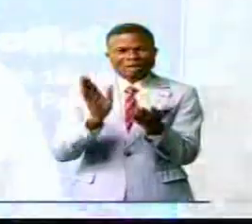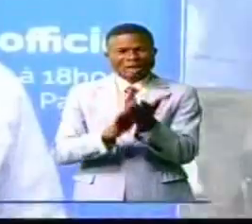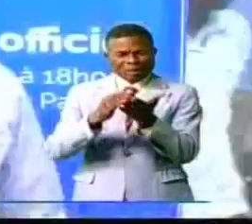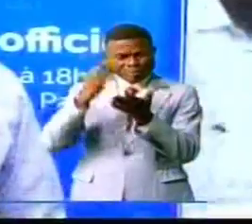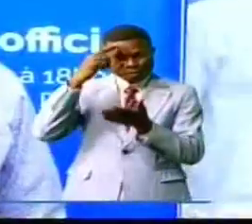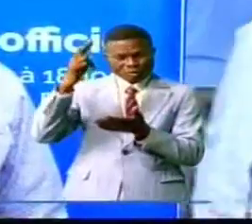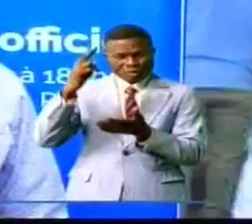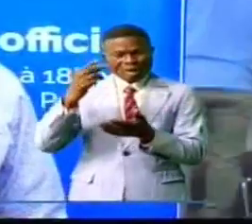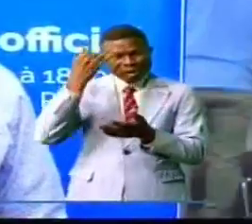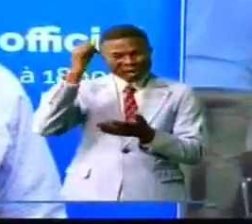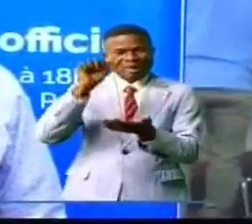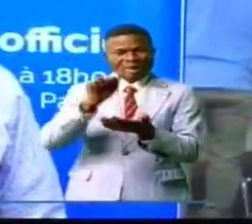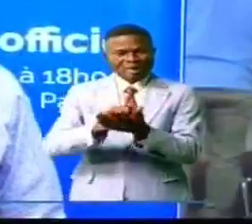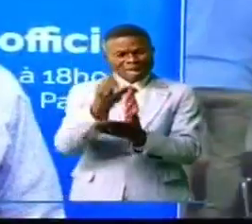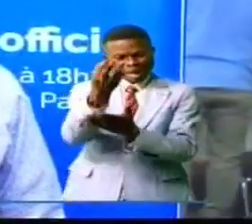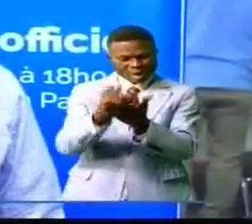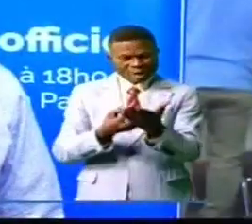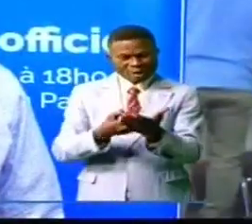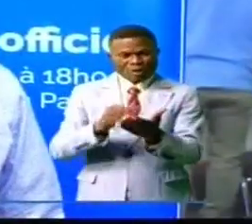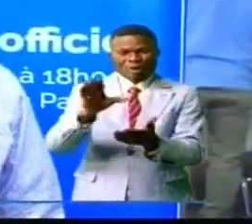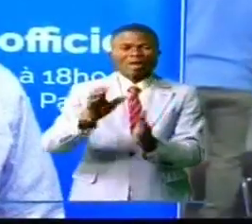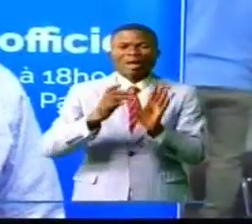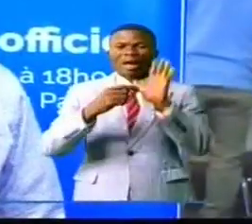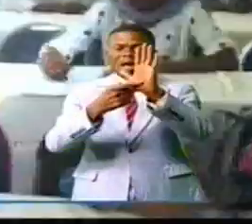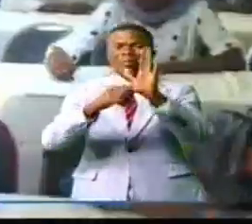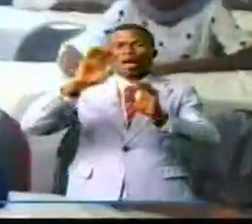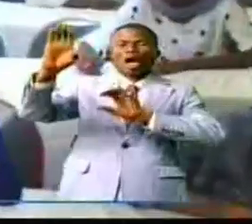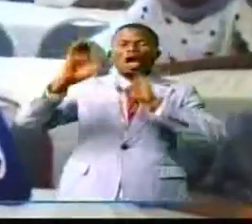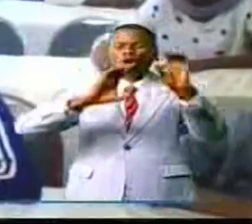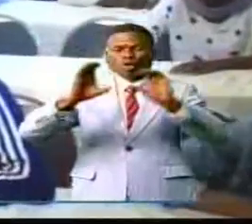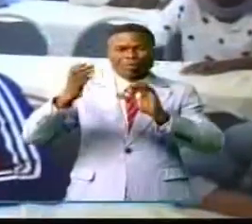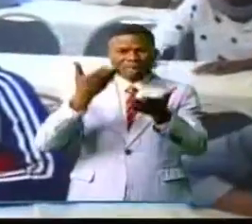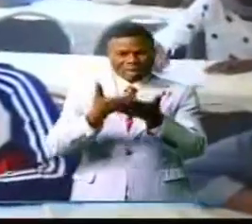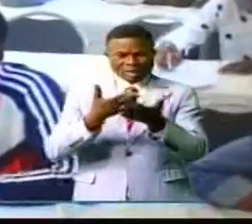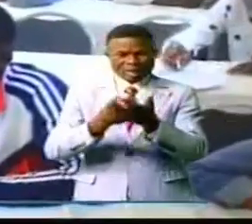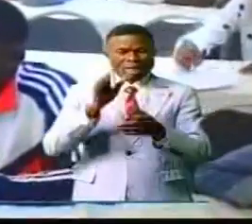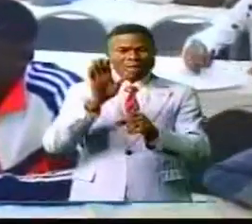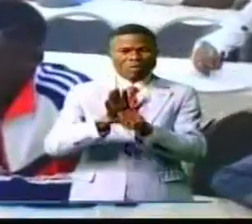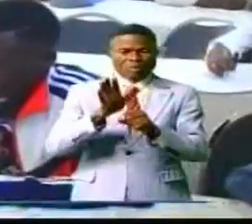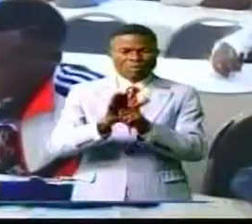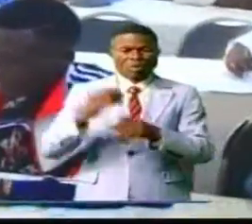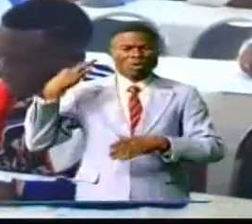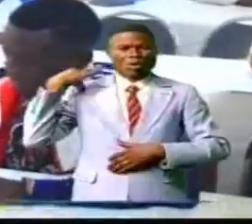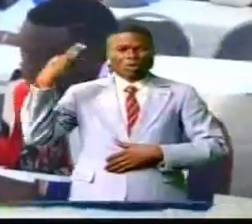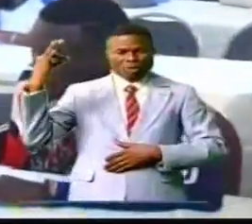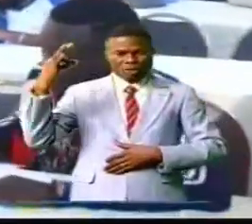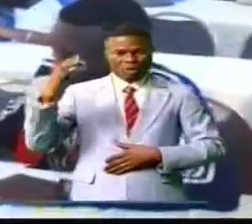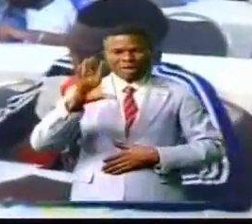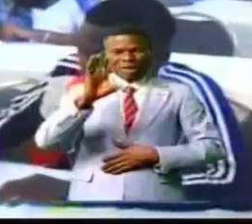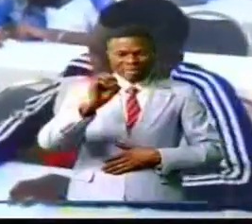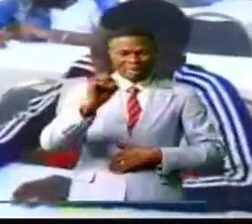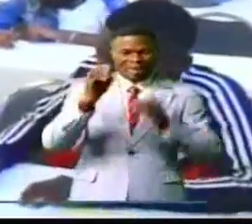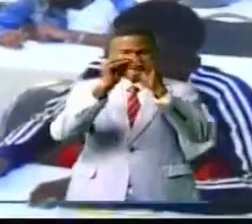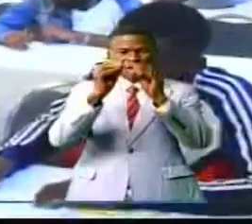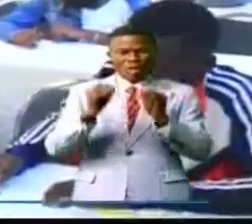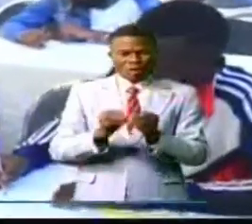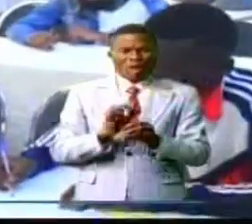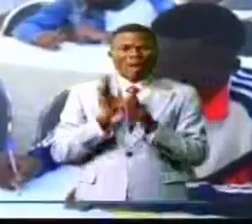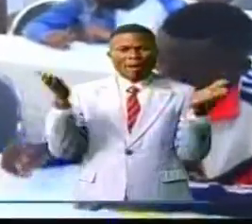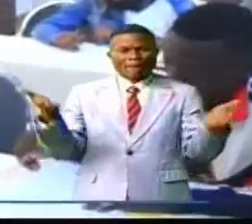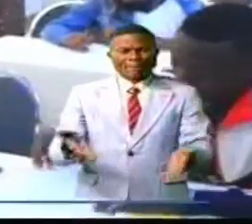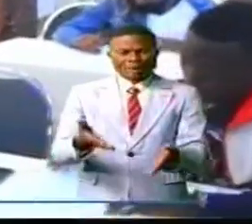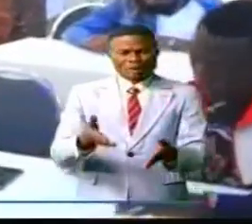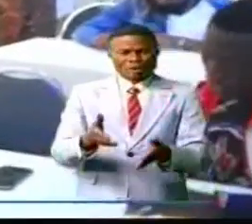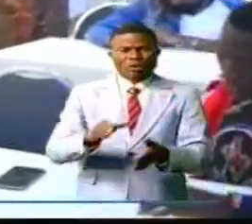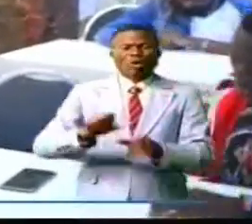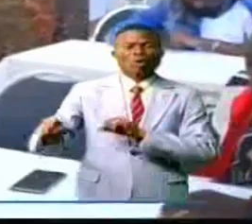académiques. C'est sur base de cette liste que nous avons affiché un communiqué. Plusieurs dizaines de candidats, 50 au total, participent à ces